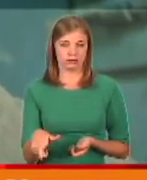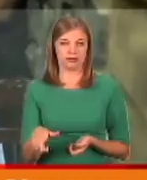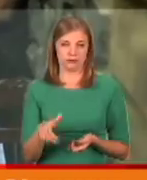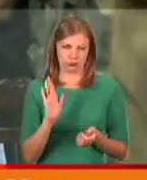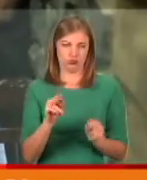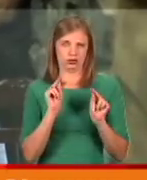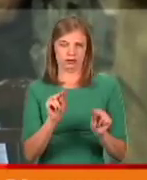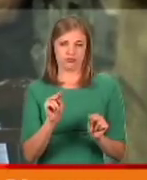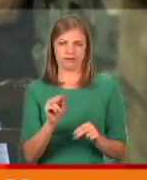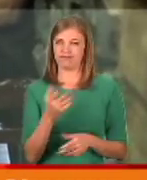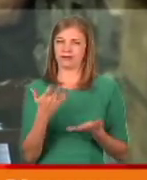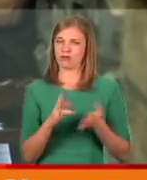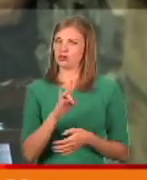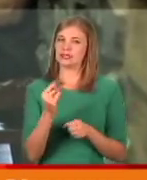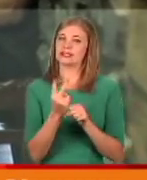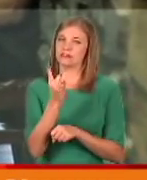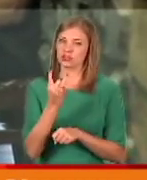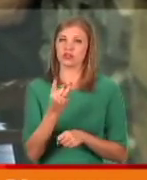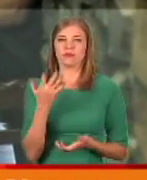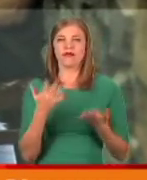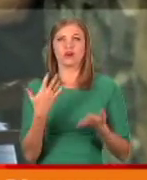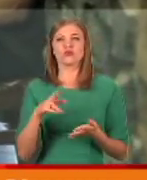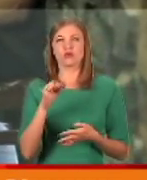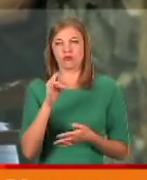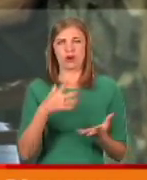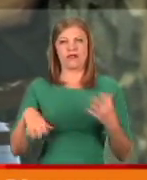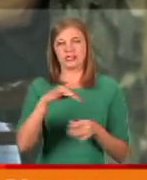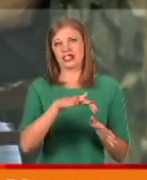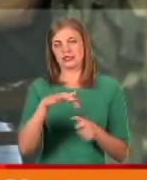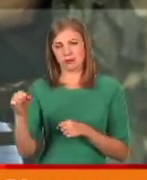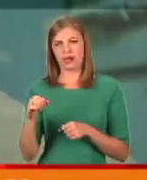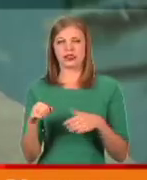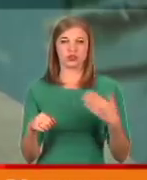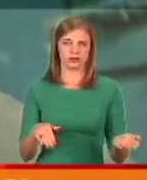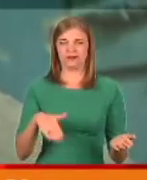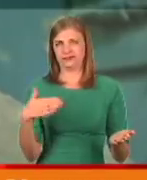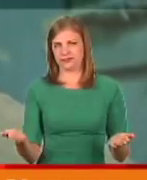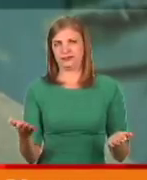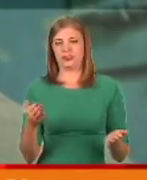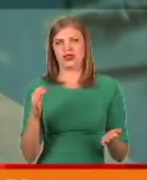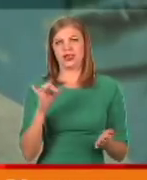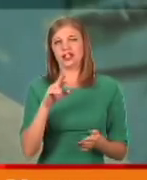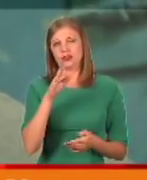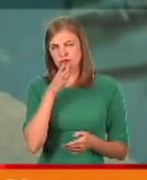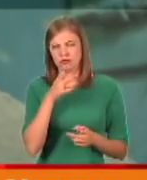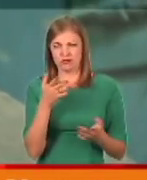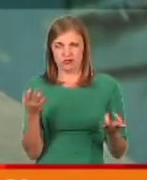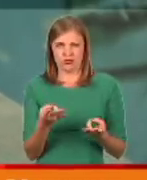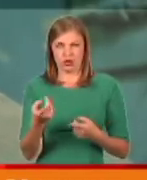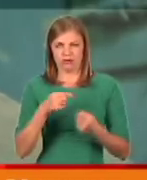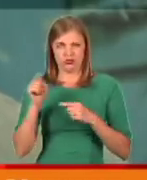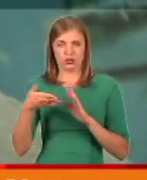Будем откровенны. Хоча ні, двічі. Пора бы уже всех забирать и с той стороны, и с этой. И пора возвращаться домой.